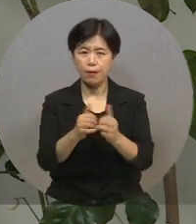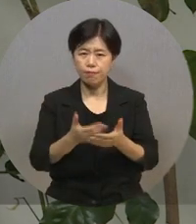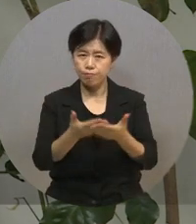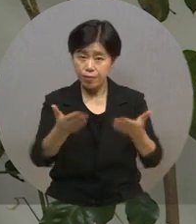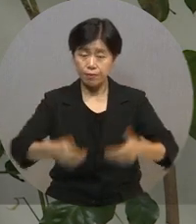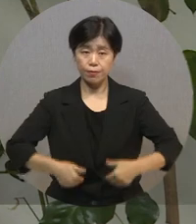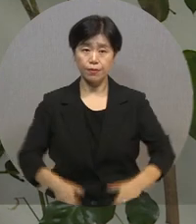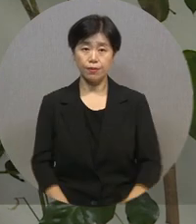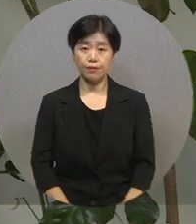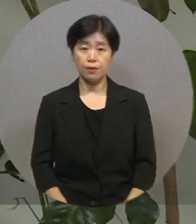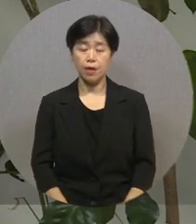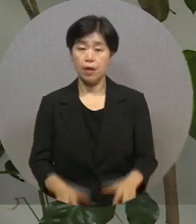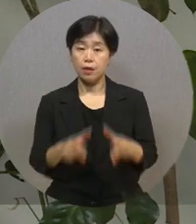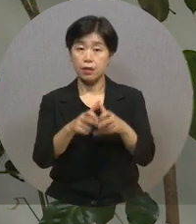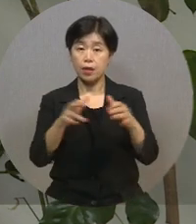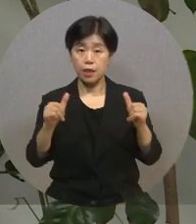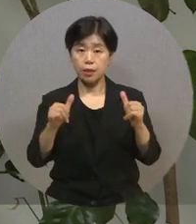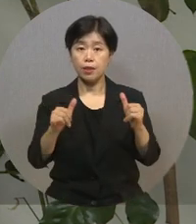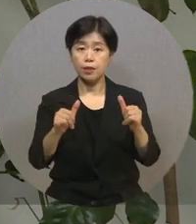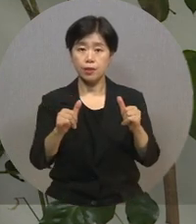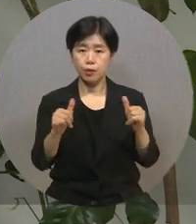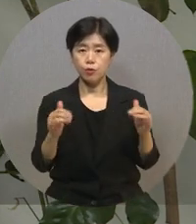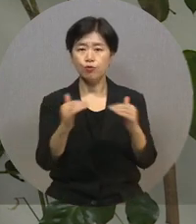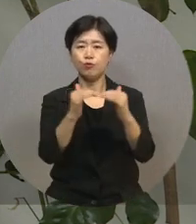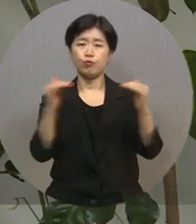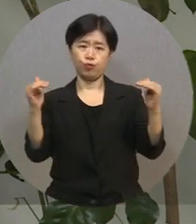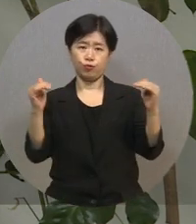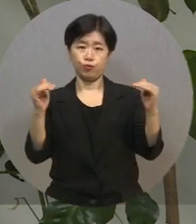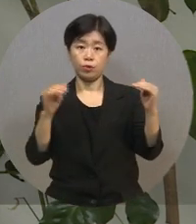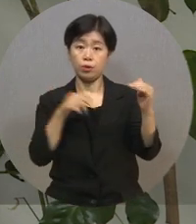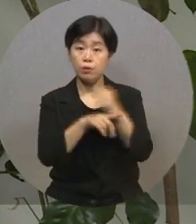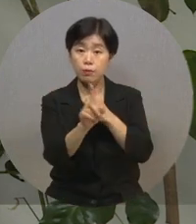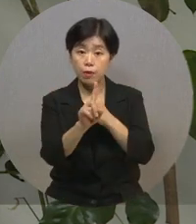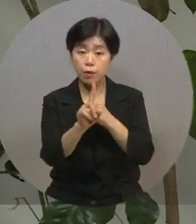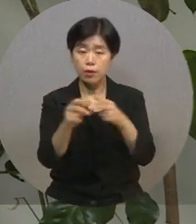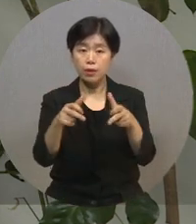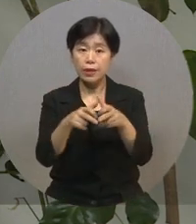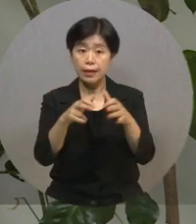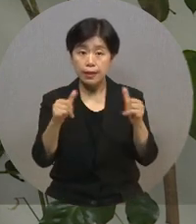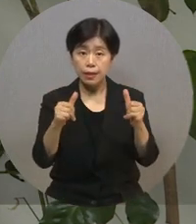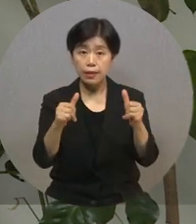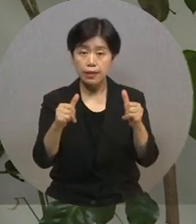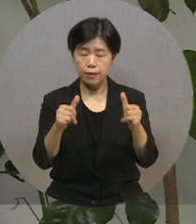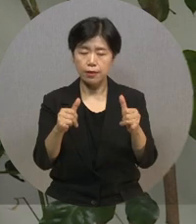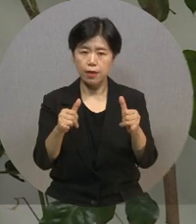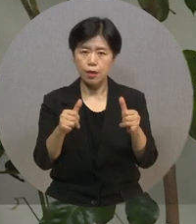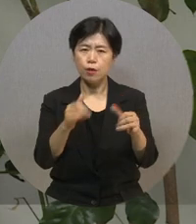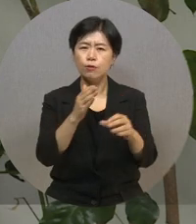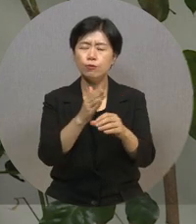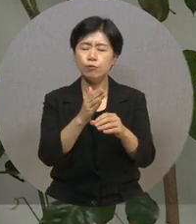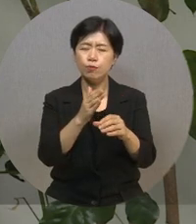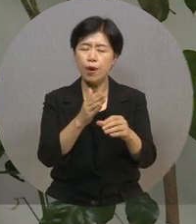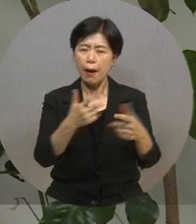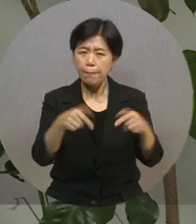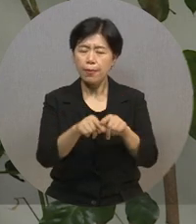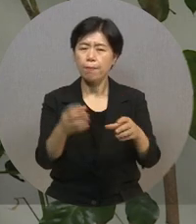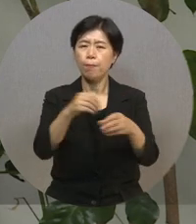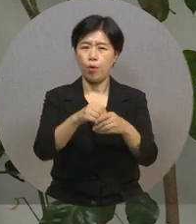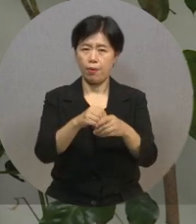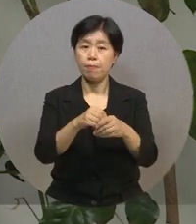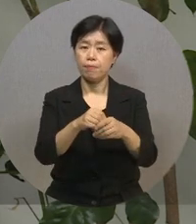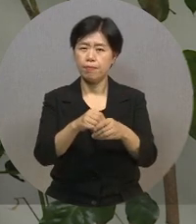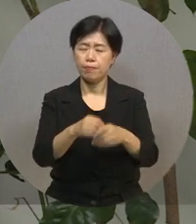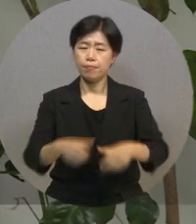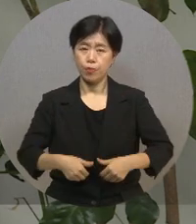주류화는 모든 정책을 만들고 결정하는 데에서 장애인을 꼭 고려하라는 것이거든요. 그런 시대를 열다라는 것은